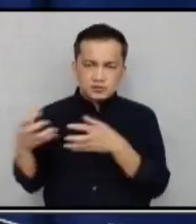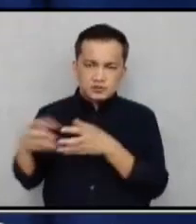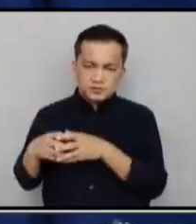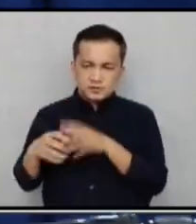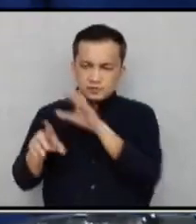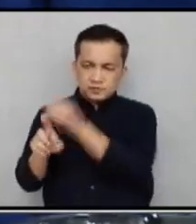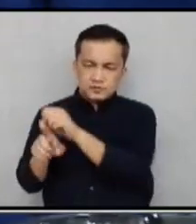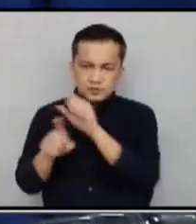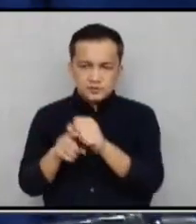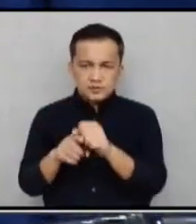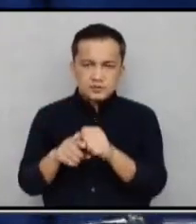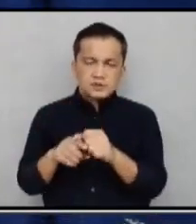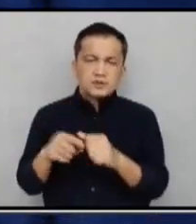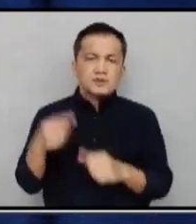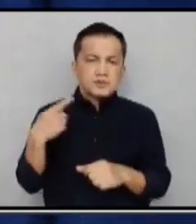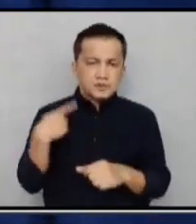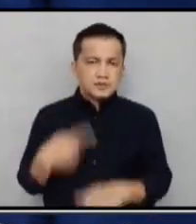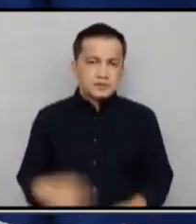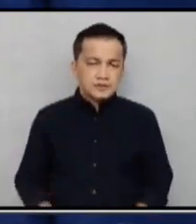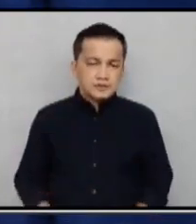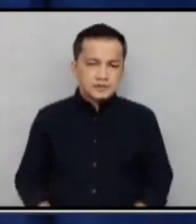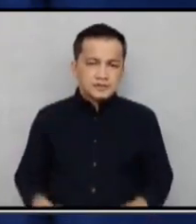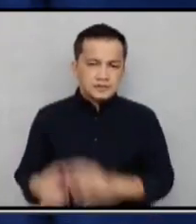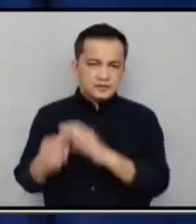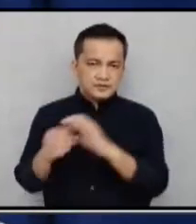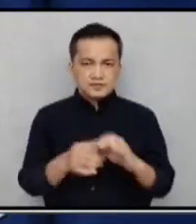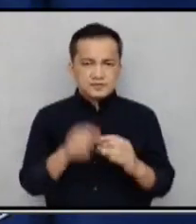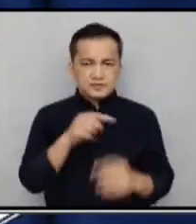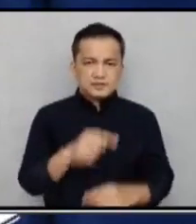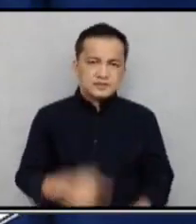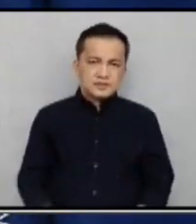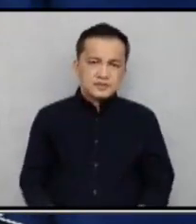person na kami na connected sa kanya.